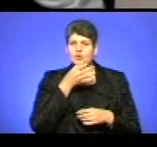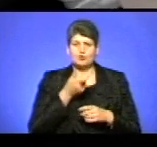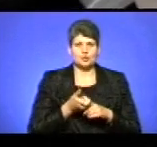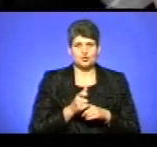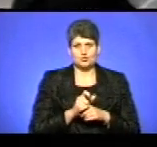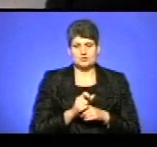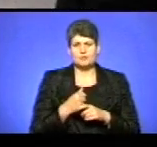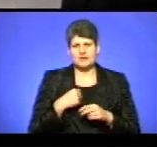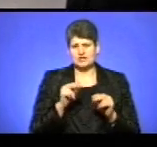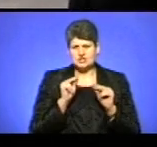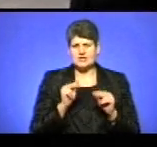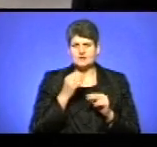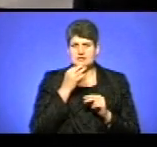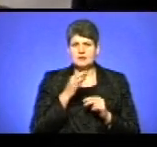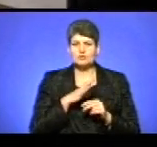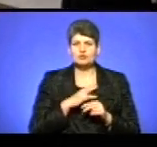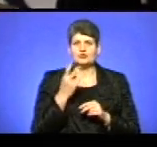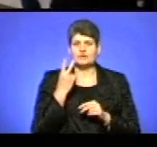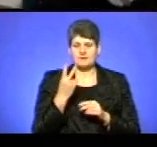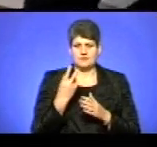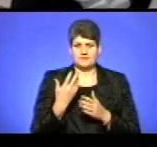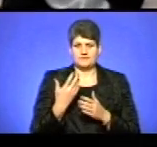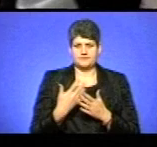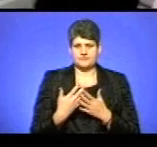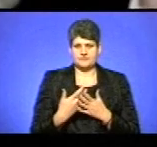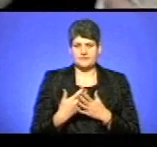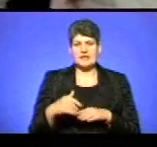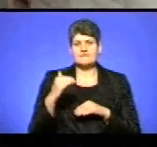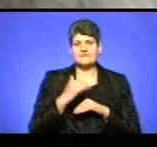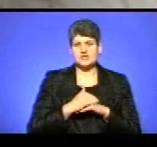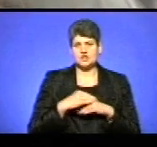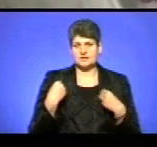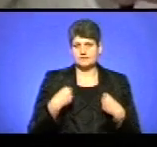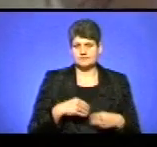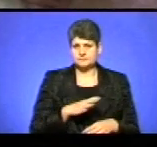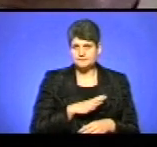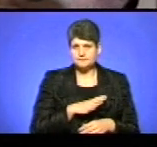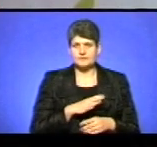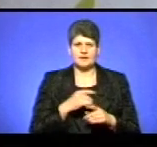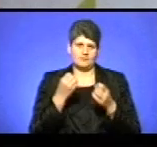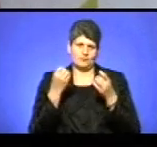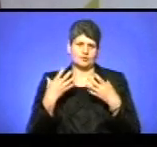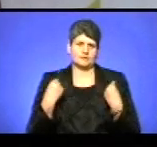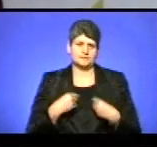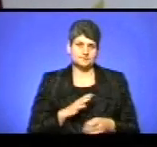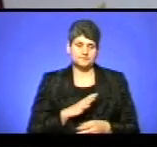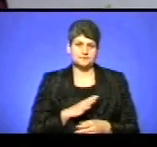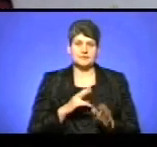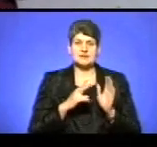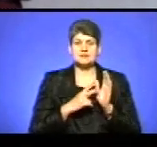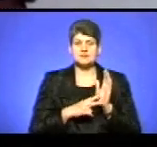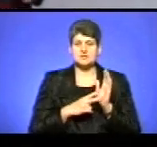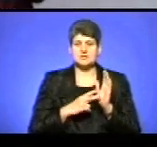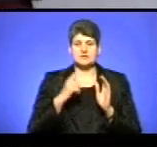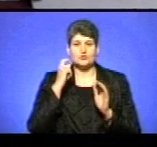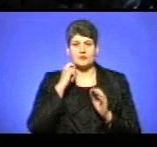мене було, чесно сказати, два стилі. Це вечірній і такий простий. 70-річний